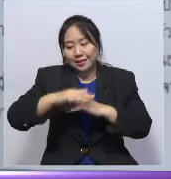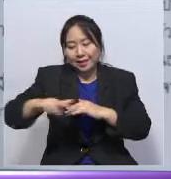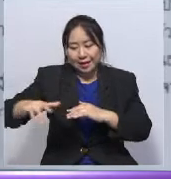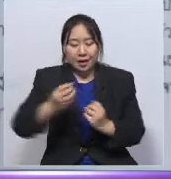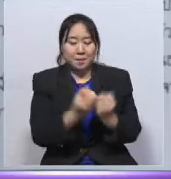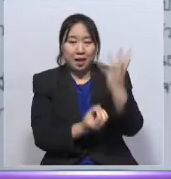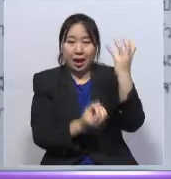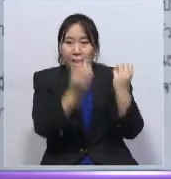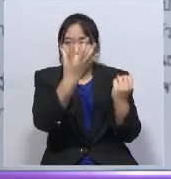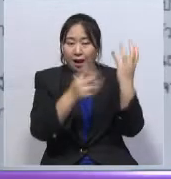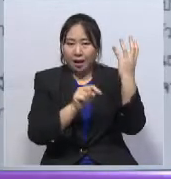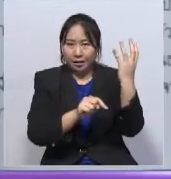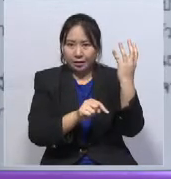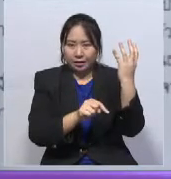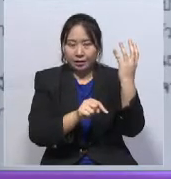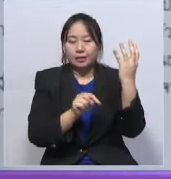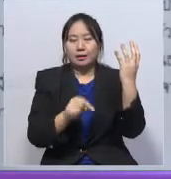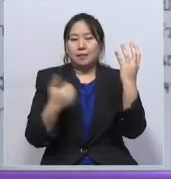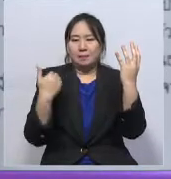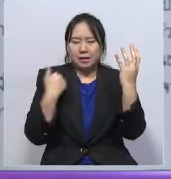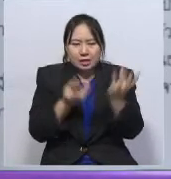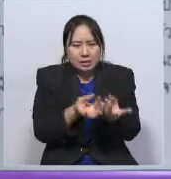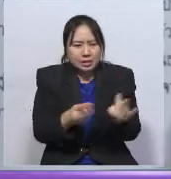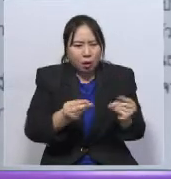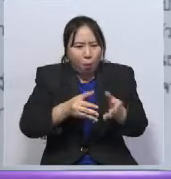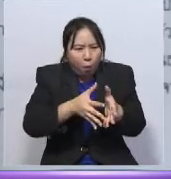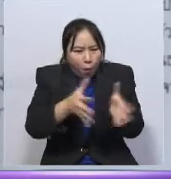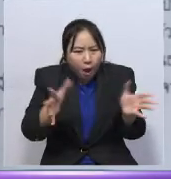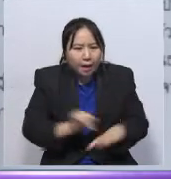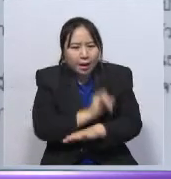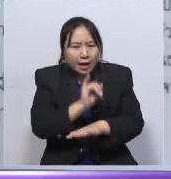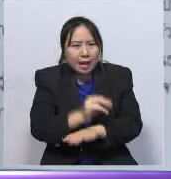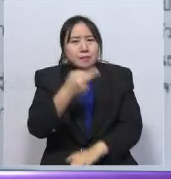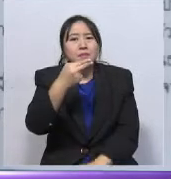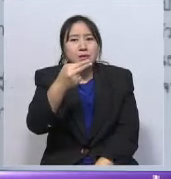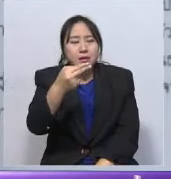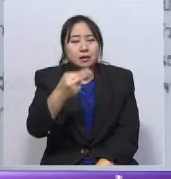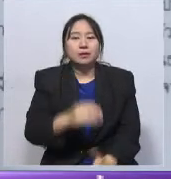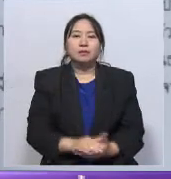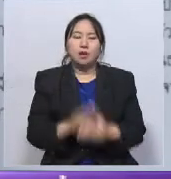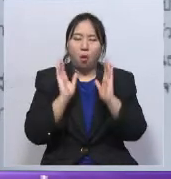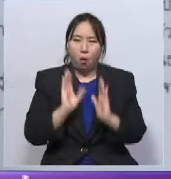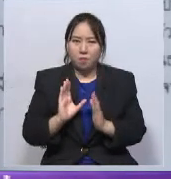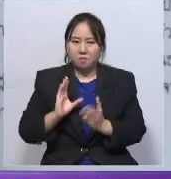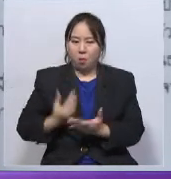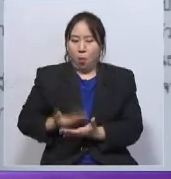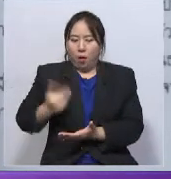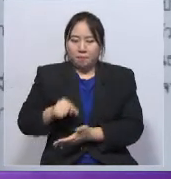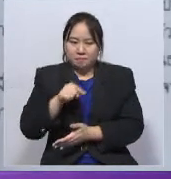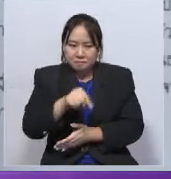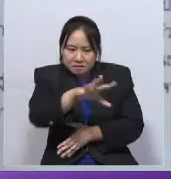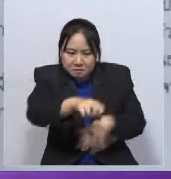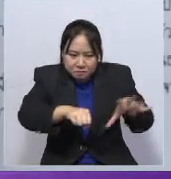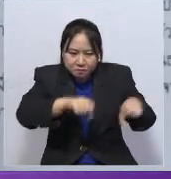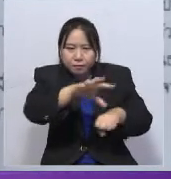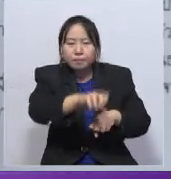ายเลนนี้เห็นว่ามันมีพื้นที่ค่อนกว้างนับหมื่นไร่ในทุนก็มาบุกรุกแต่ใน